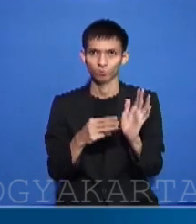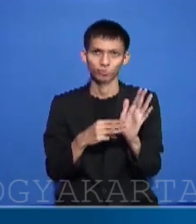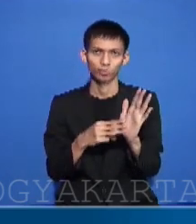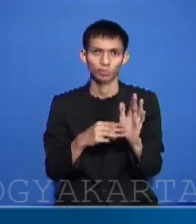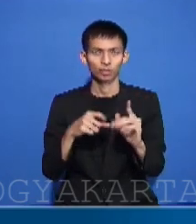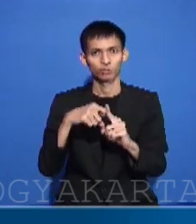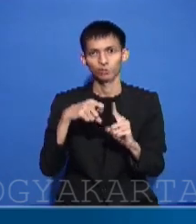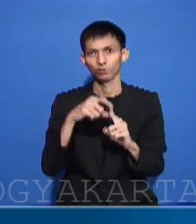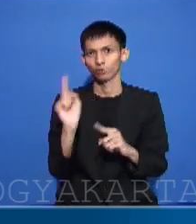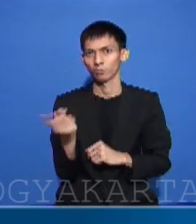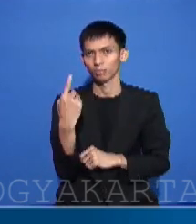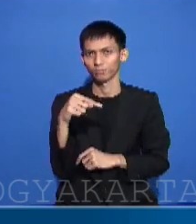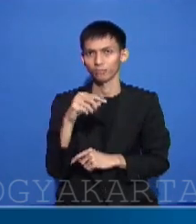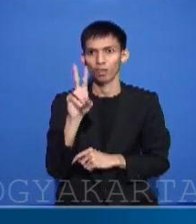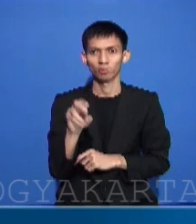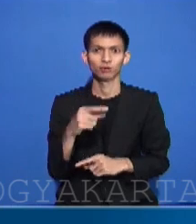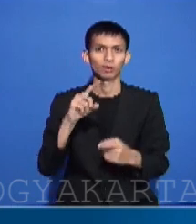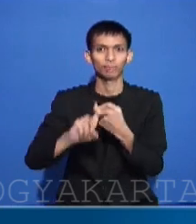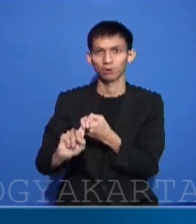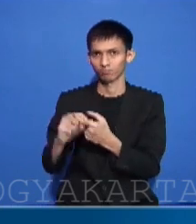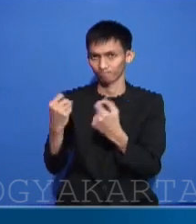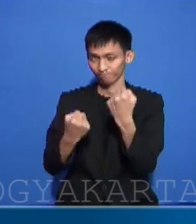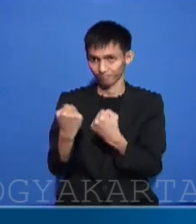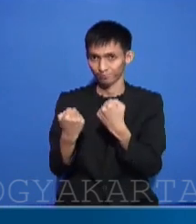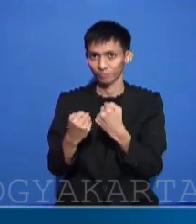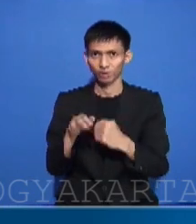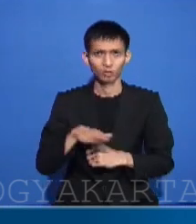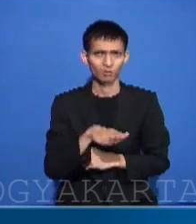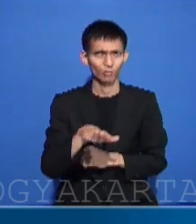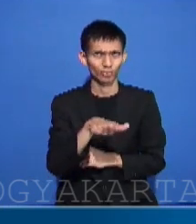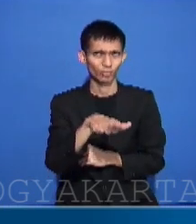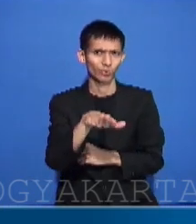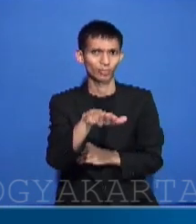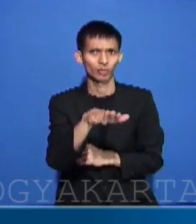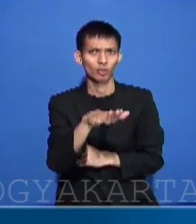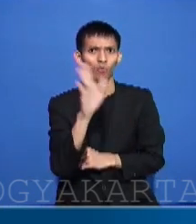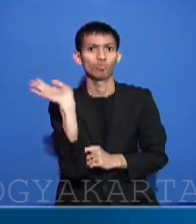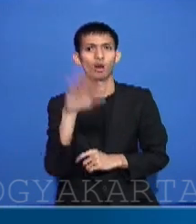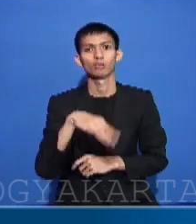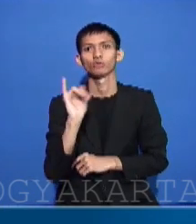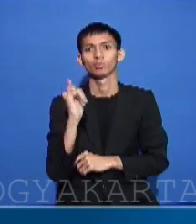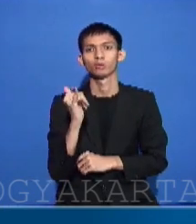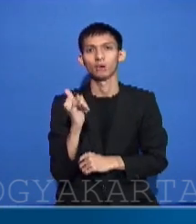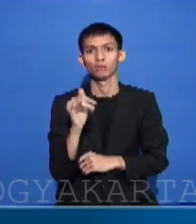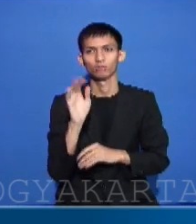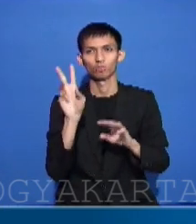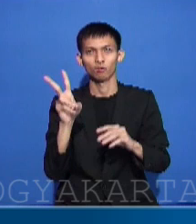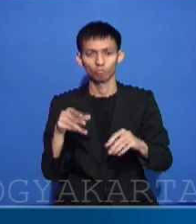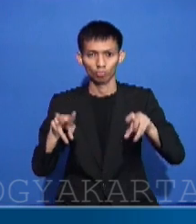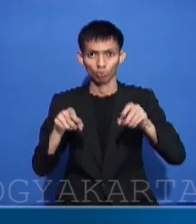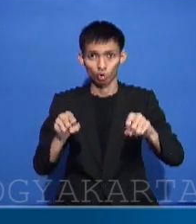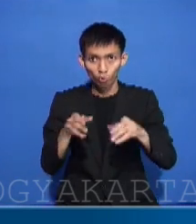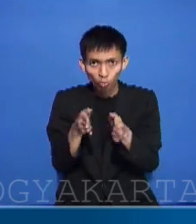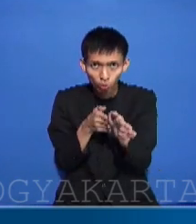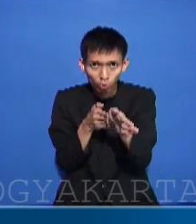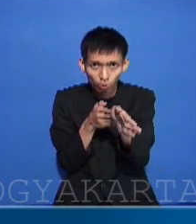tersebut berawal saat ia bersama dua rekannya dalam perjalanan pulang dari kota Magelang menuju Yogyakarta. Bertemu empat orang mengendarai dua sepeda